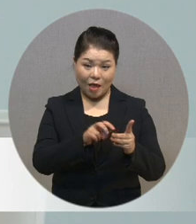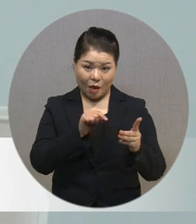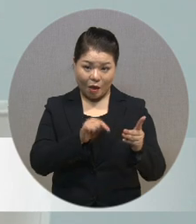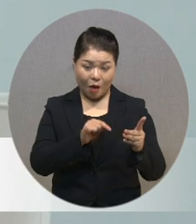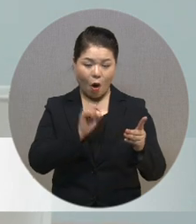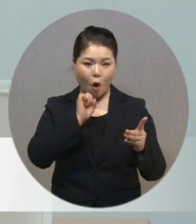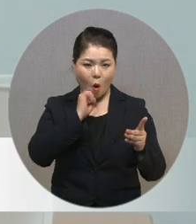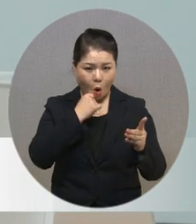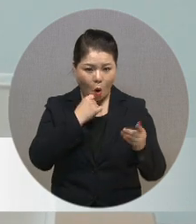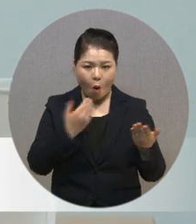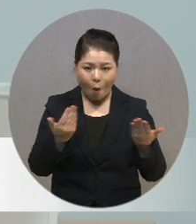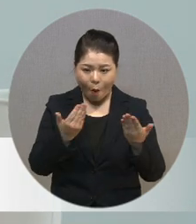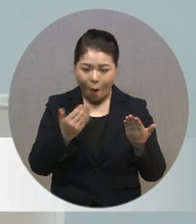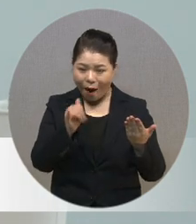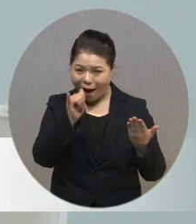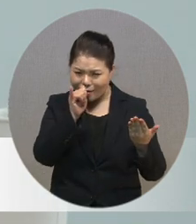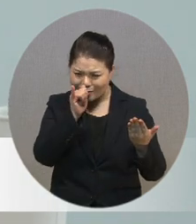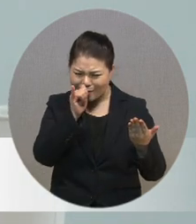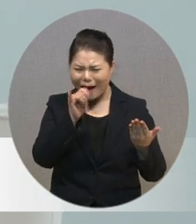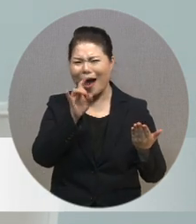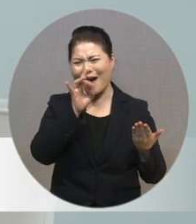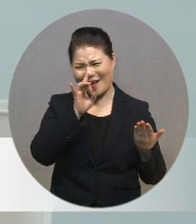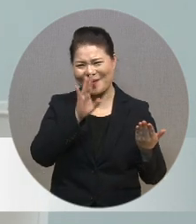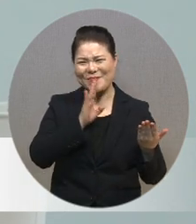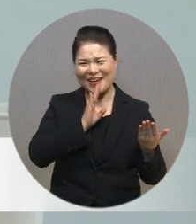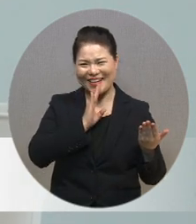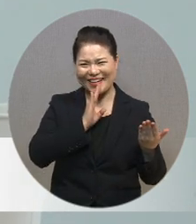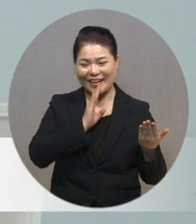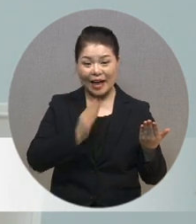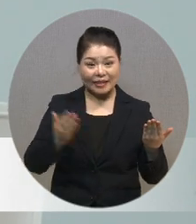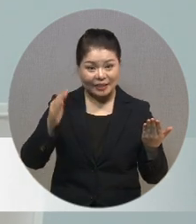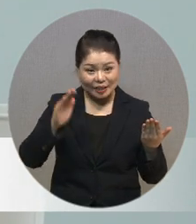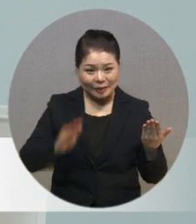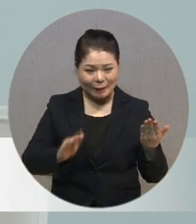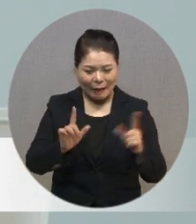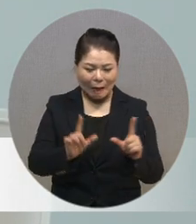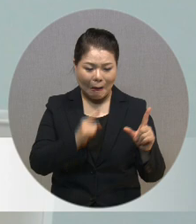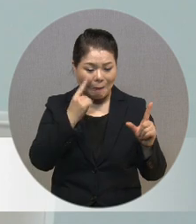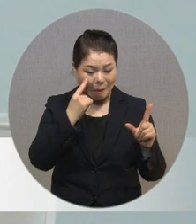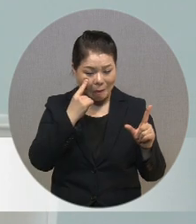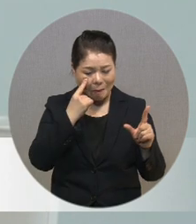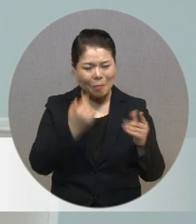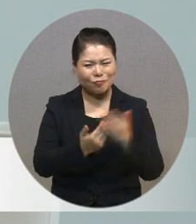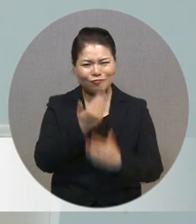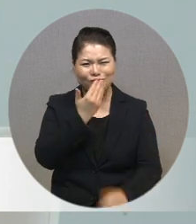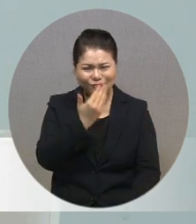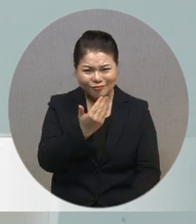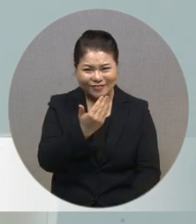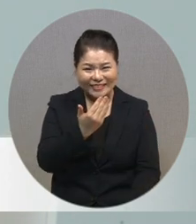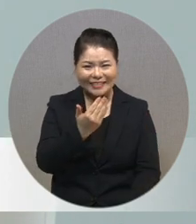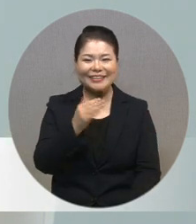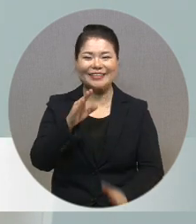센터가 어려움이 뭐 생기면 안 되지만 또 상담을 하면 안 생길 수 없으니까